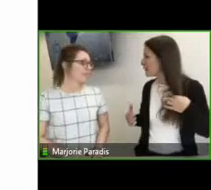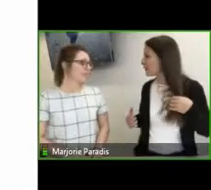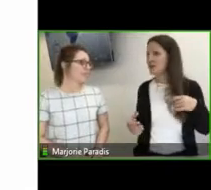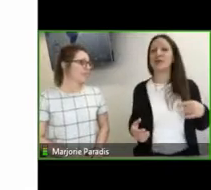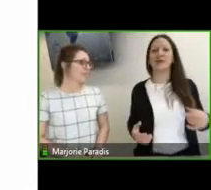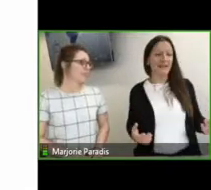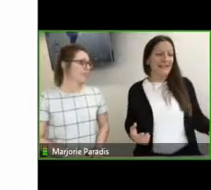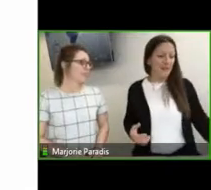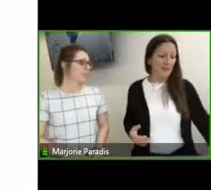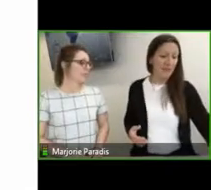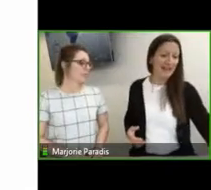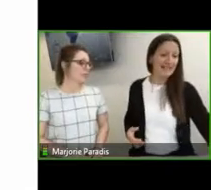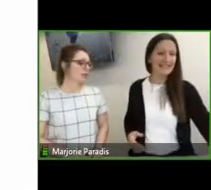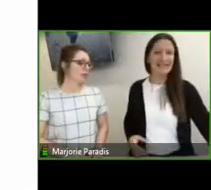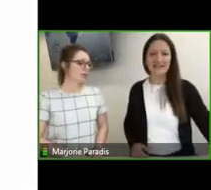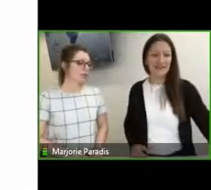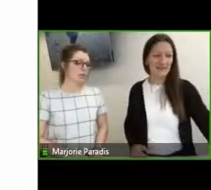pas tous